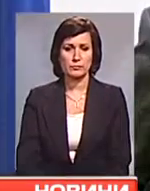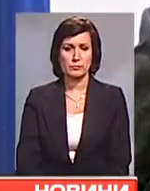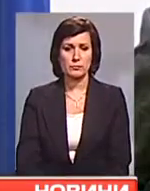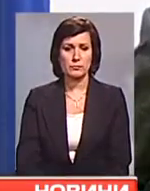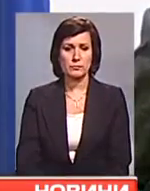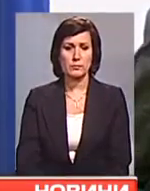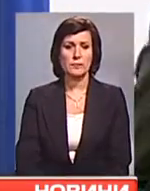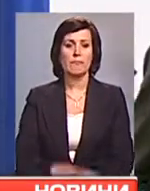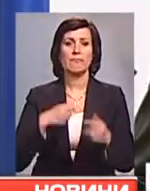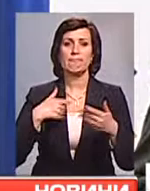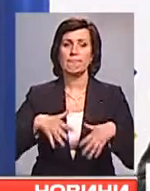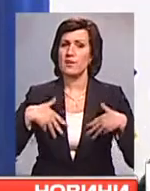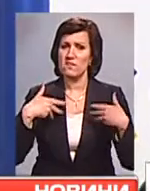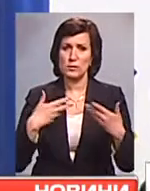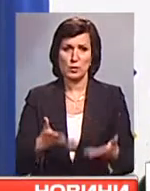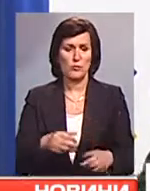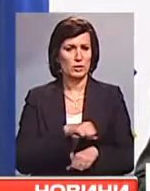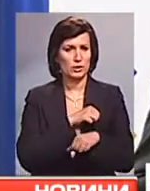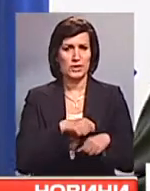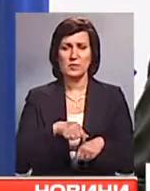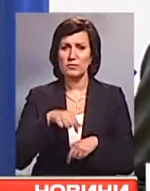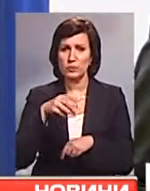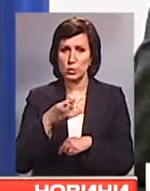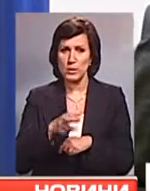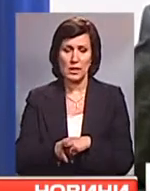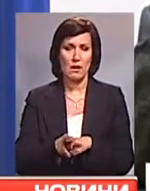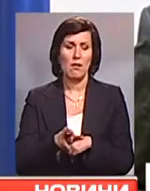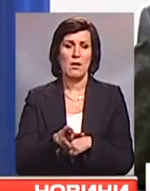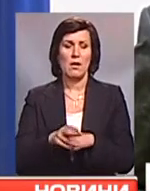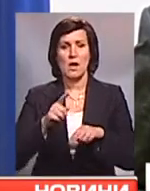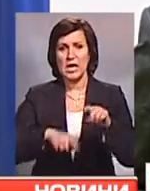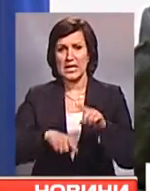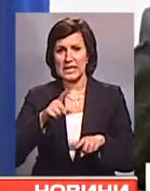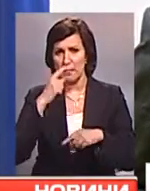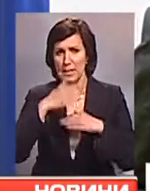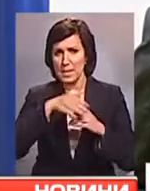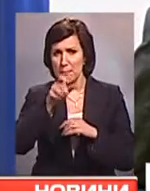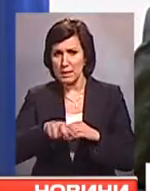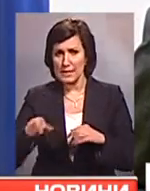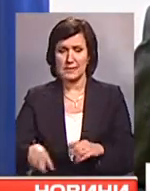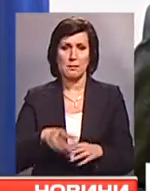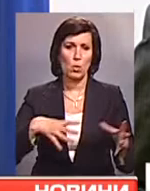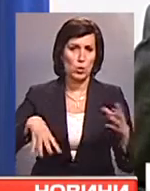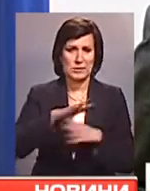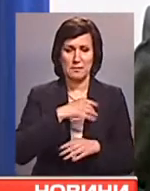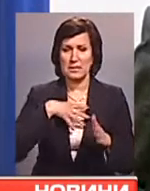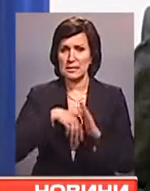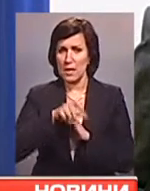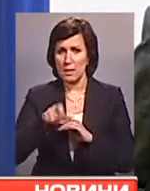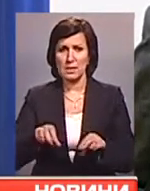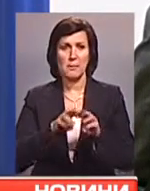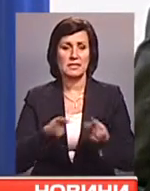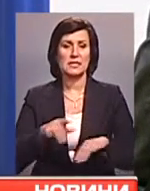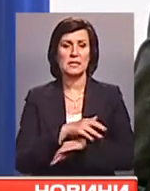Ми висловлюємо щирі співчуття рідним і близьким усіх загиблих Міністерство